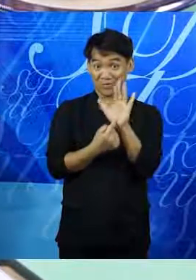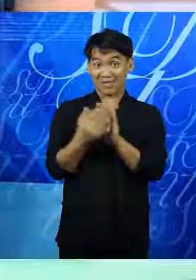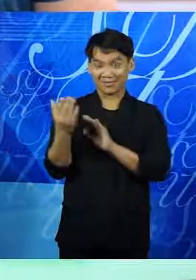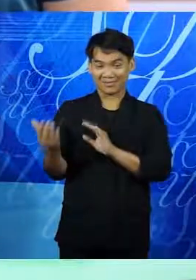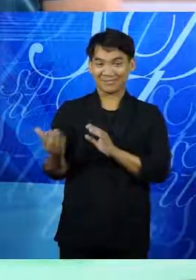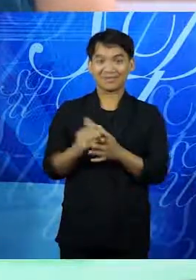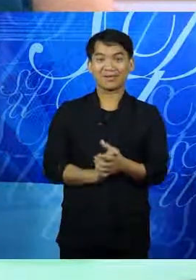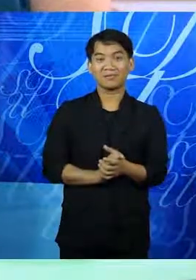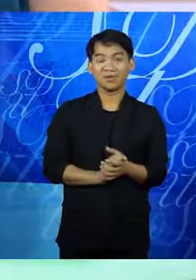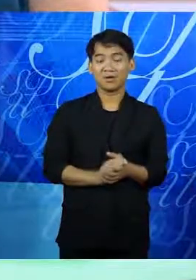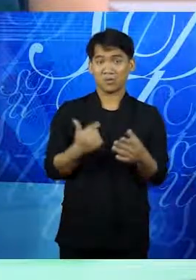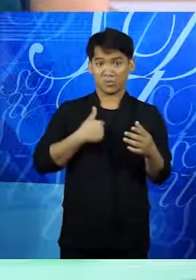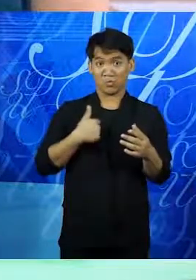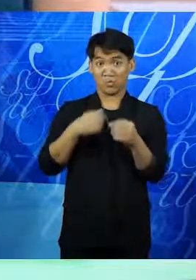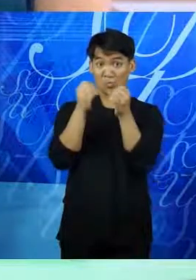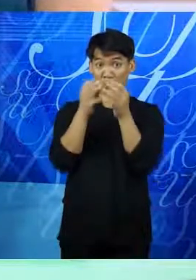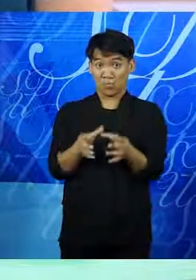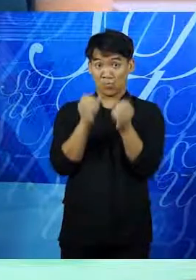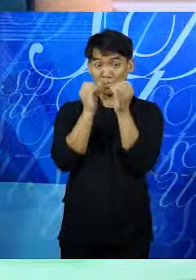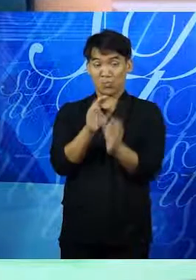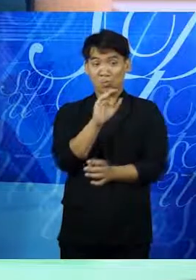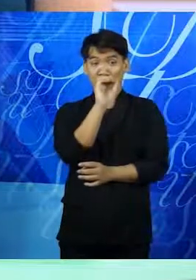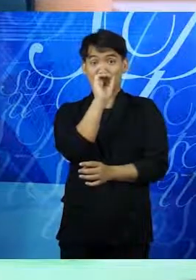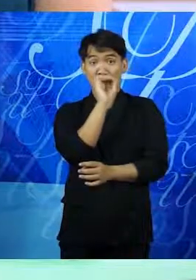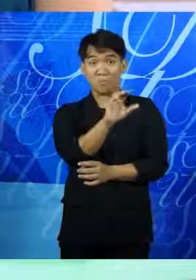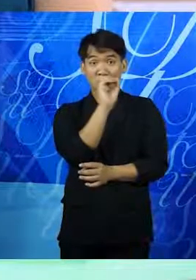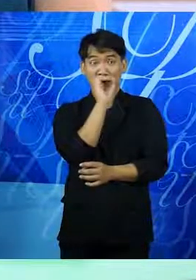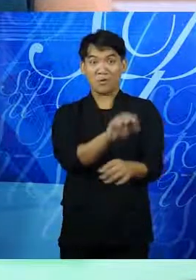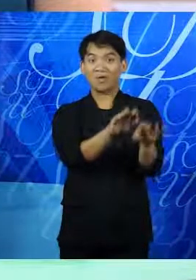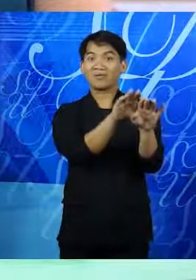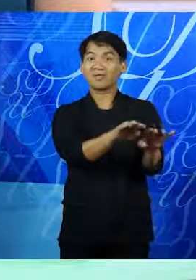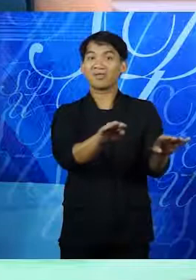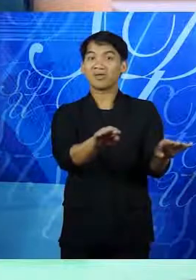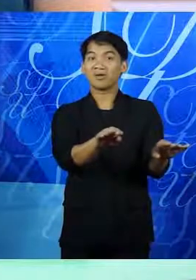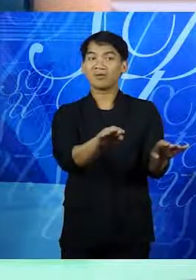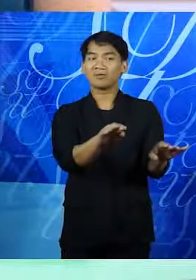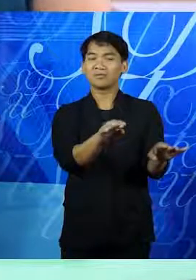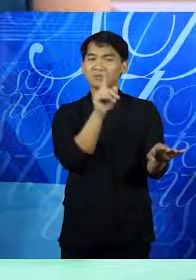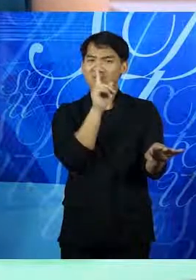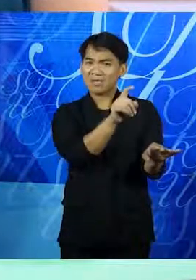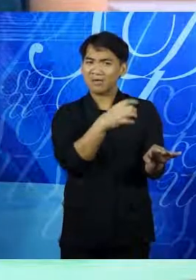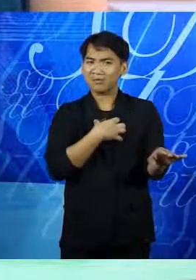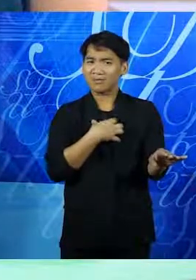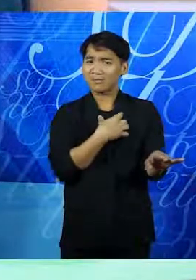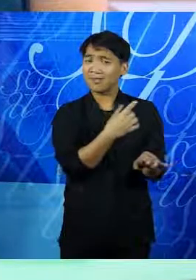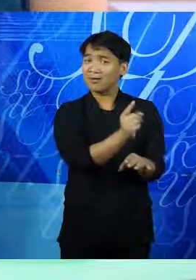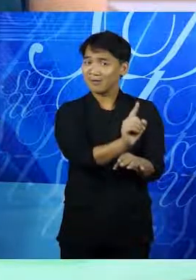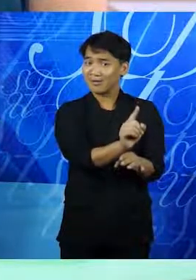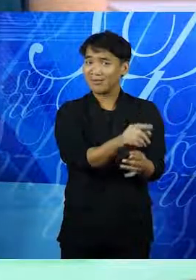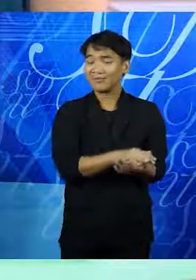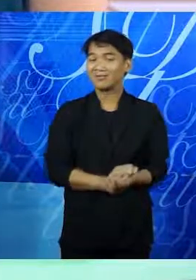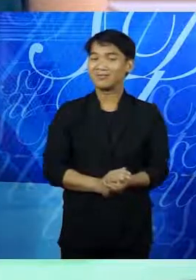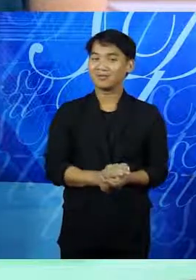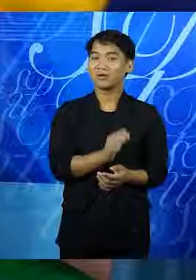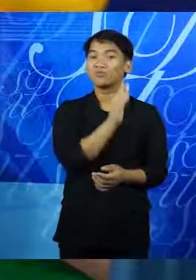ทีนี้คุณครูก็จะกระตุ้นเด็กโดยการที่จะบอกเด็กว่าหนูอยากได้อะไรในขั้นตอนนี้เนี่ยนะคะก็จะ